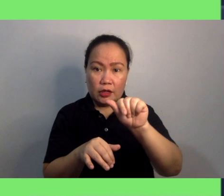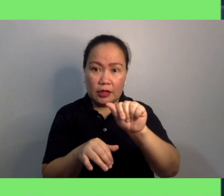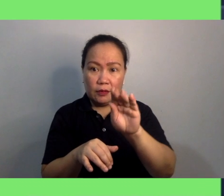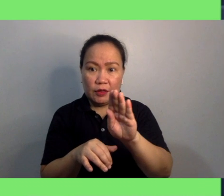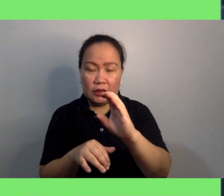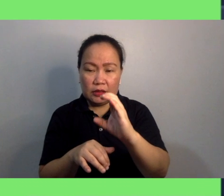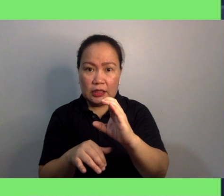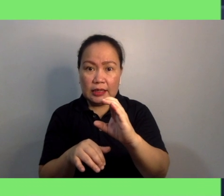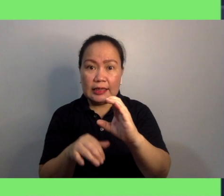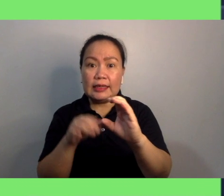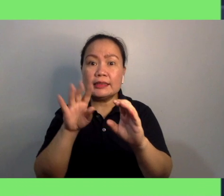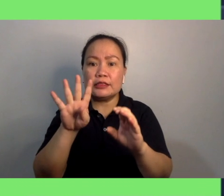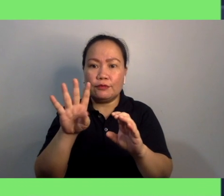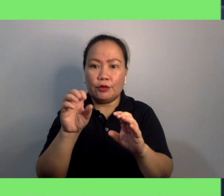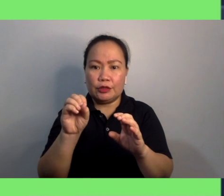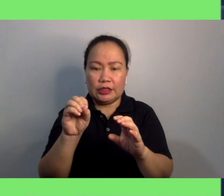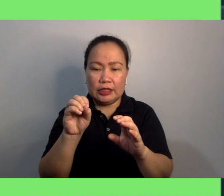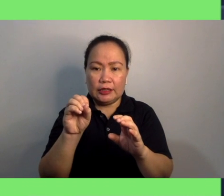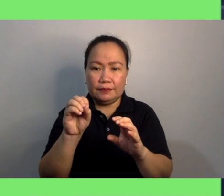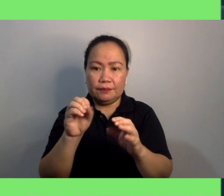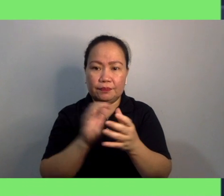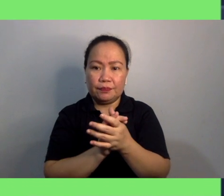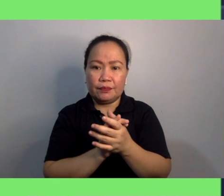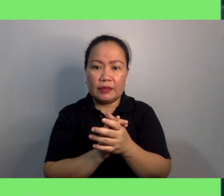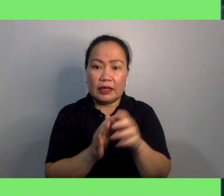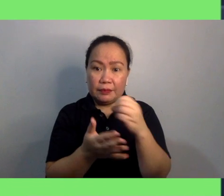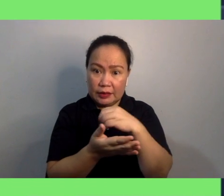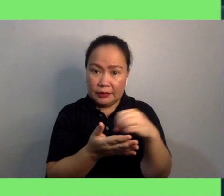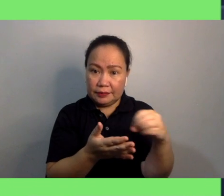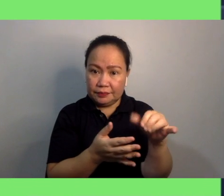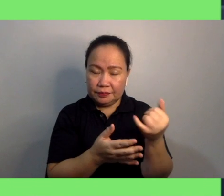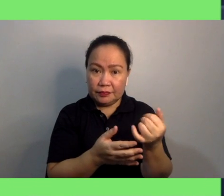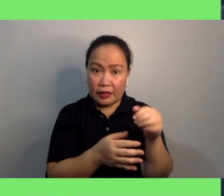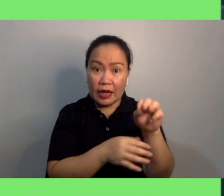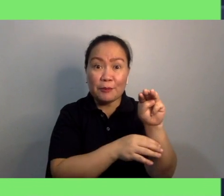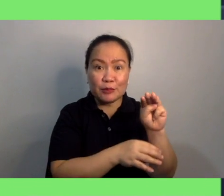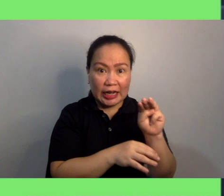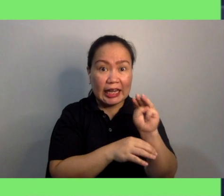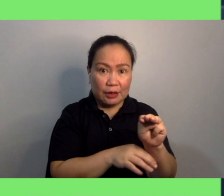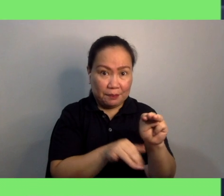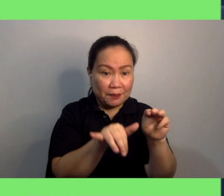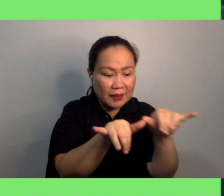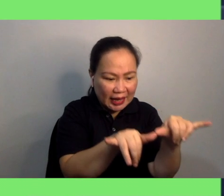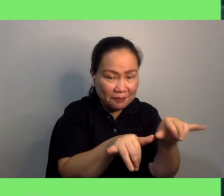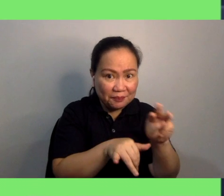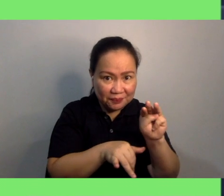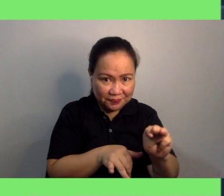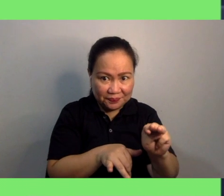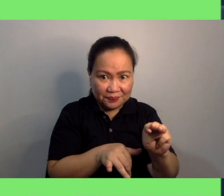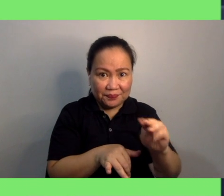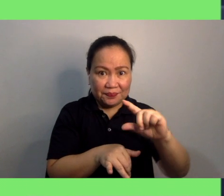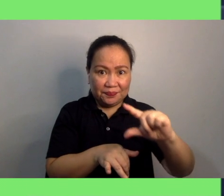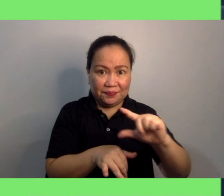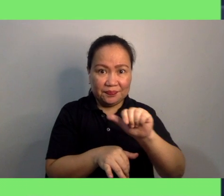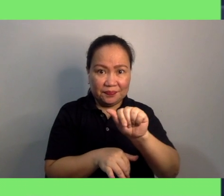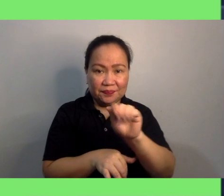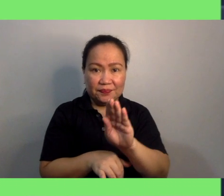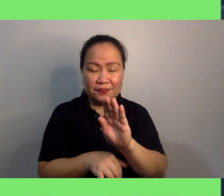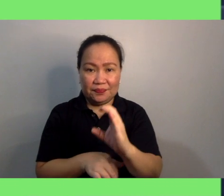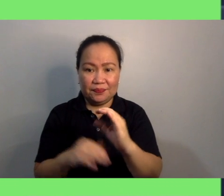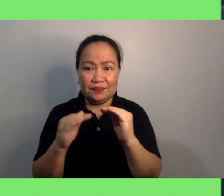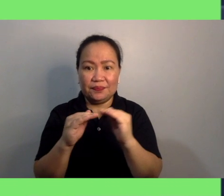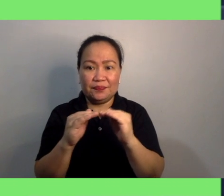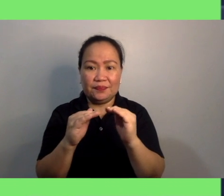Paano natin siya isusulat? It can be written as the measure of angle ABC is equal to